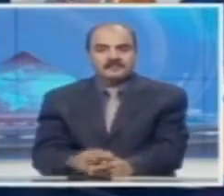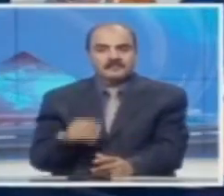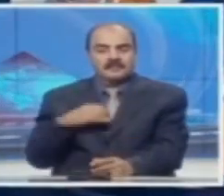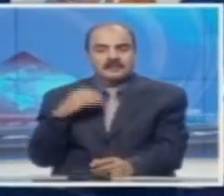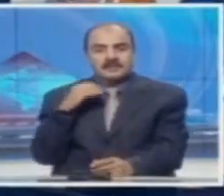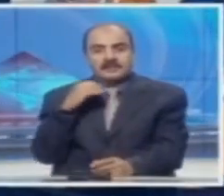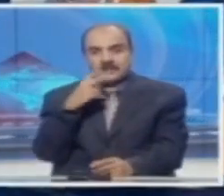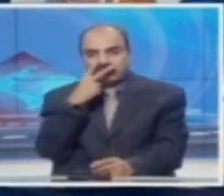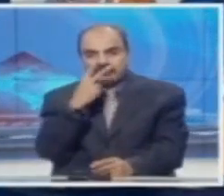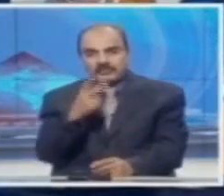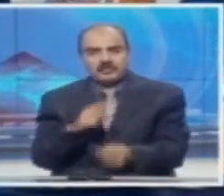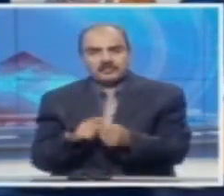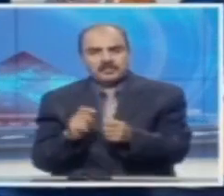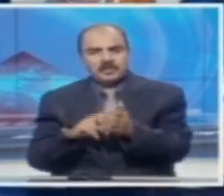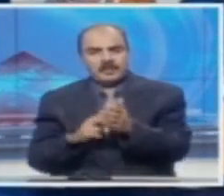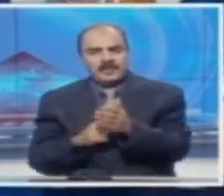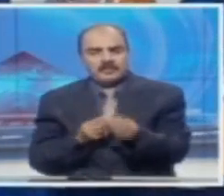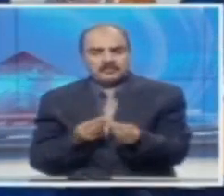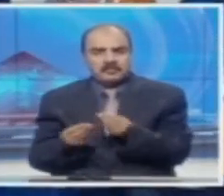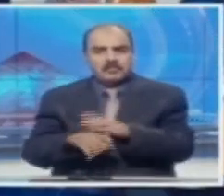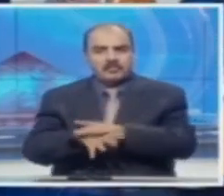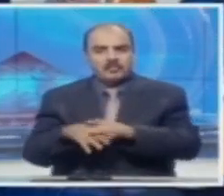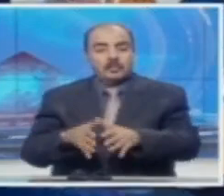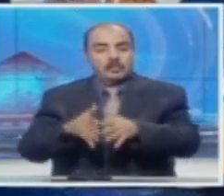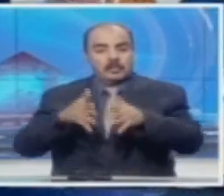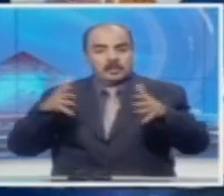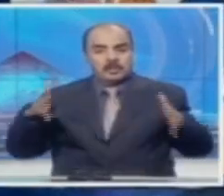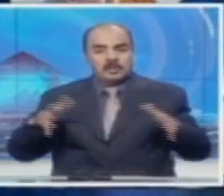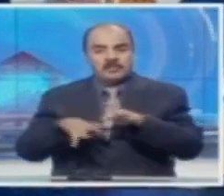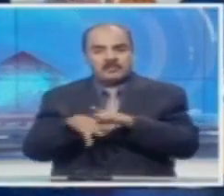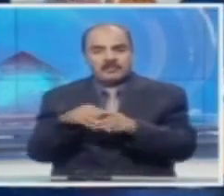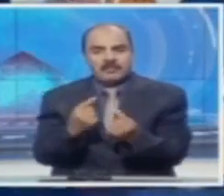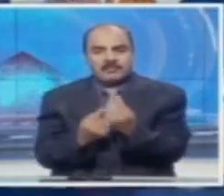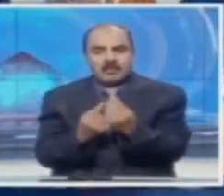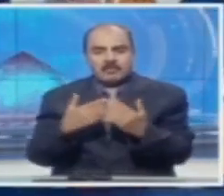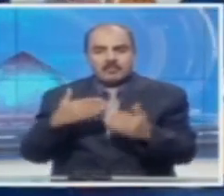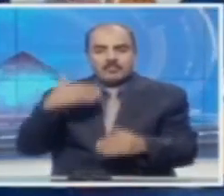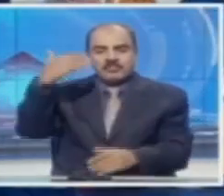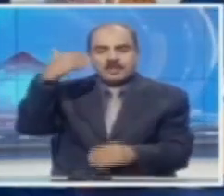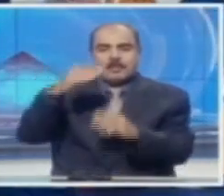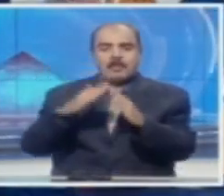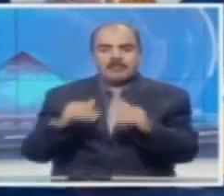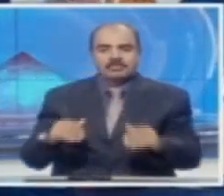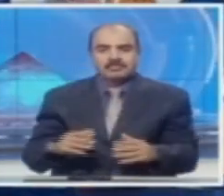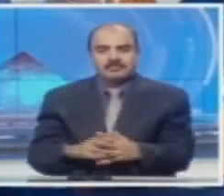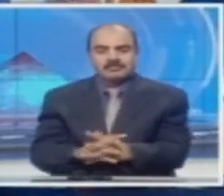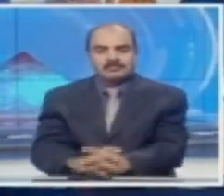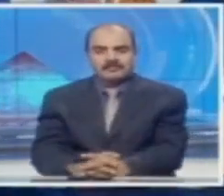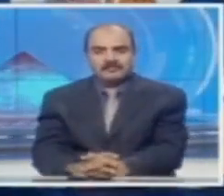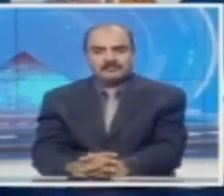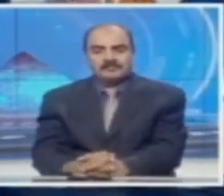الرئيس السيسي يتابع تطورات الموقف التنفيذي للمشروع القومي للإنتاج الزراعي مستقبل مصر.